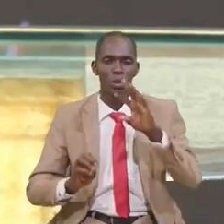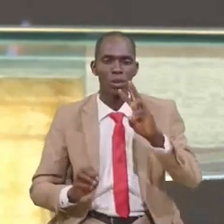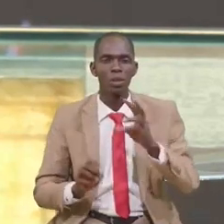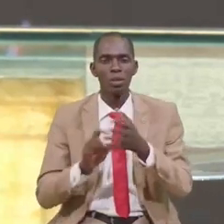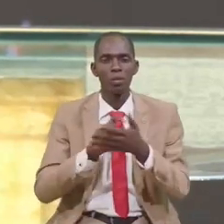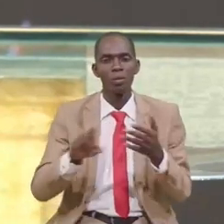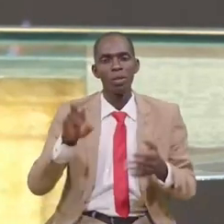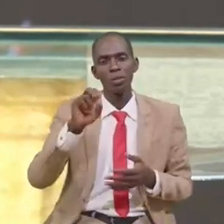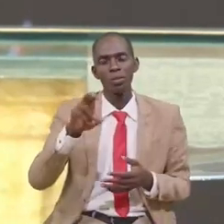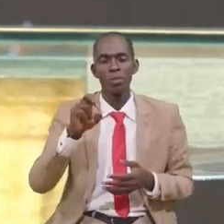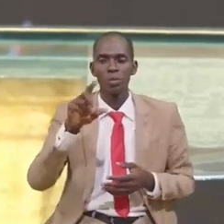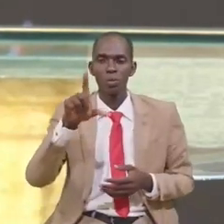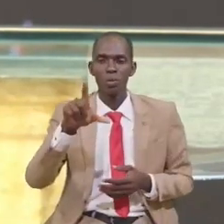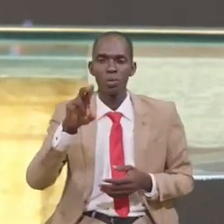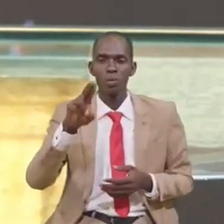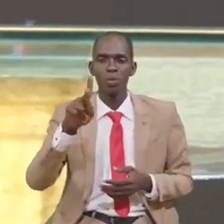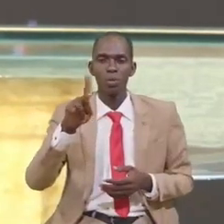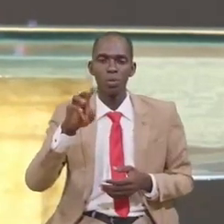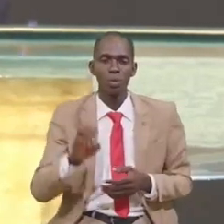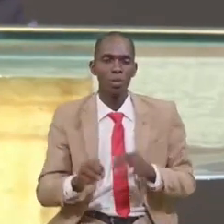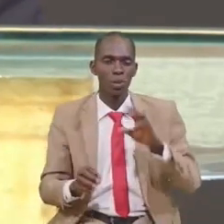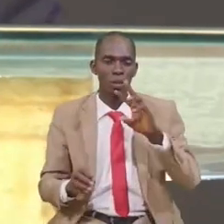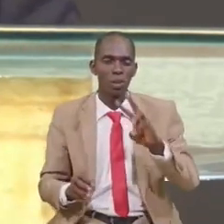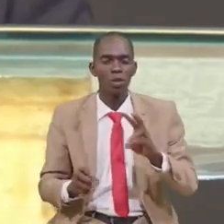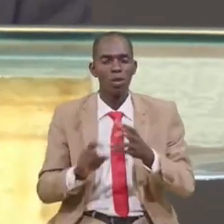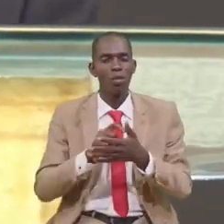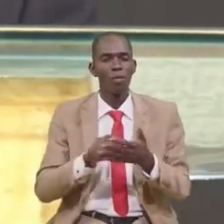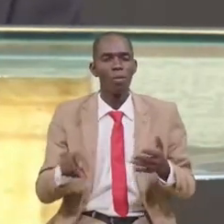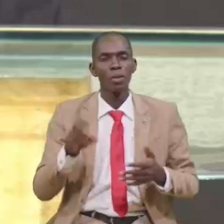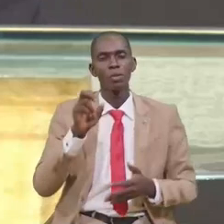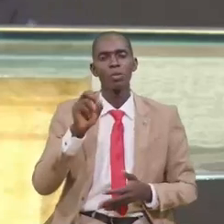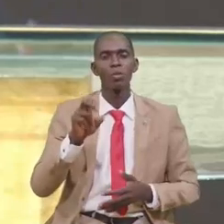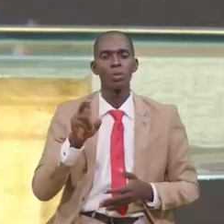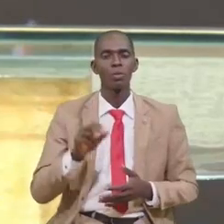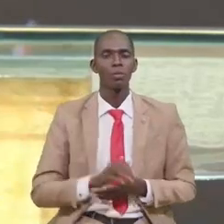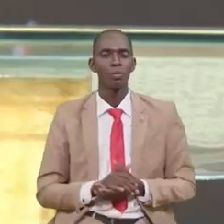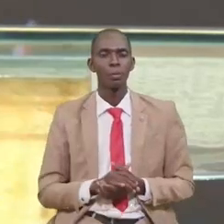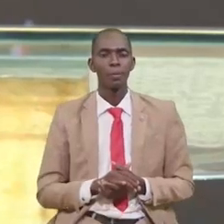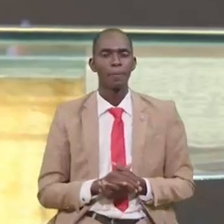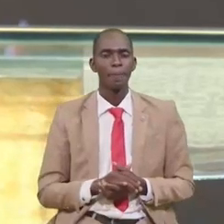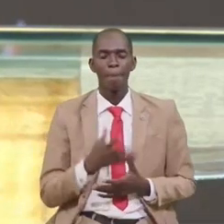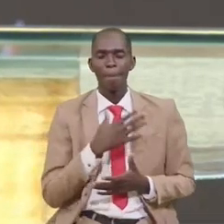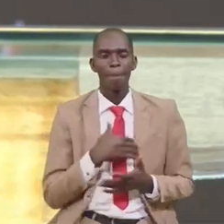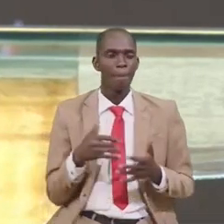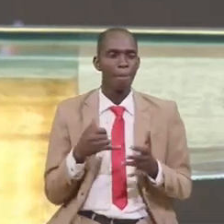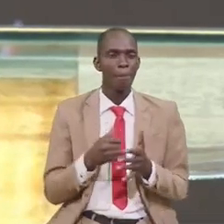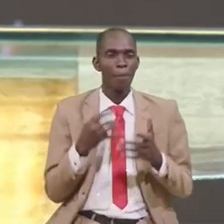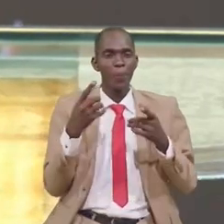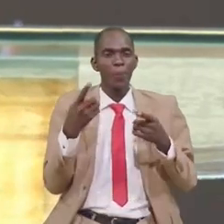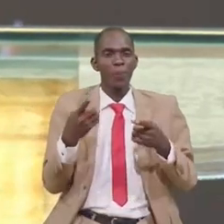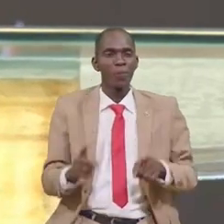Luc 6, verset 12. Luc 6, au verset 12. En ce